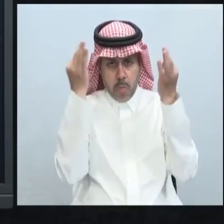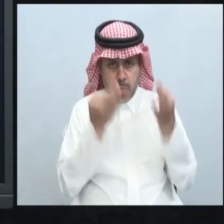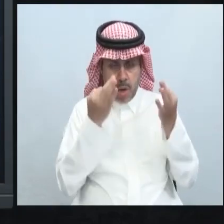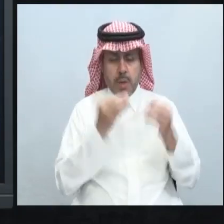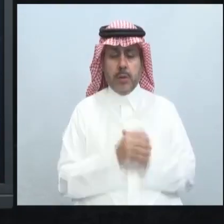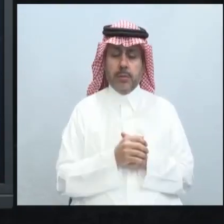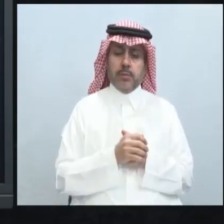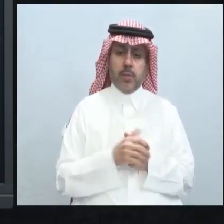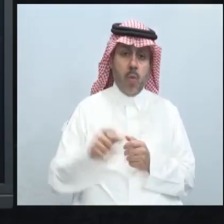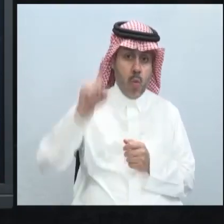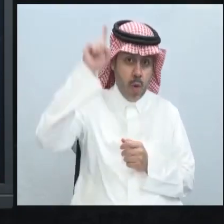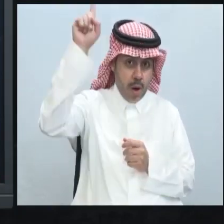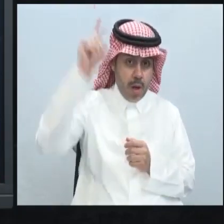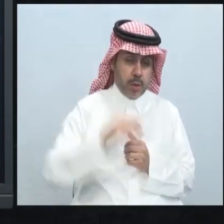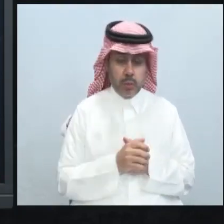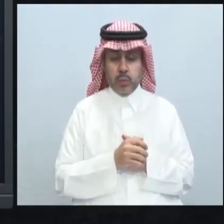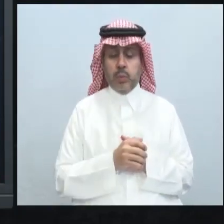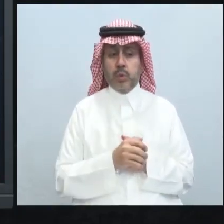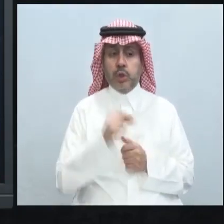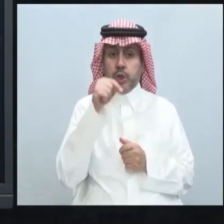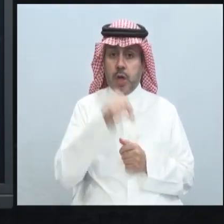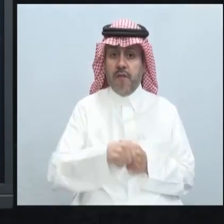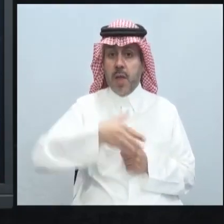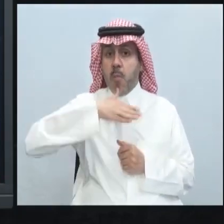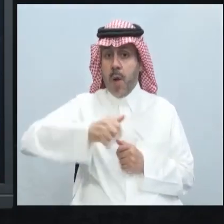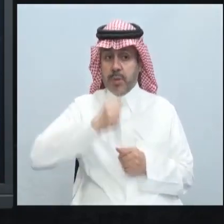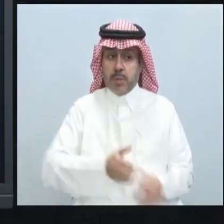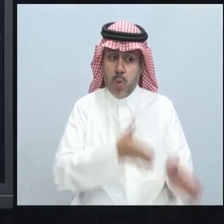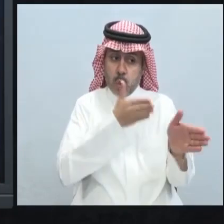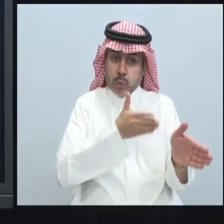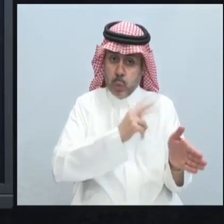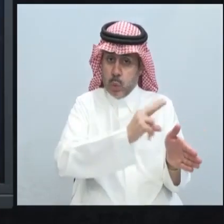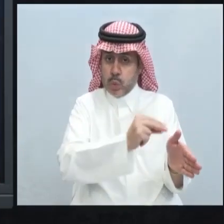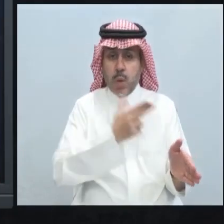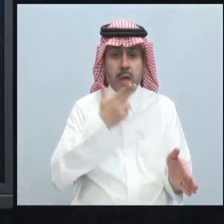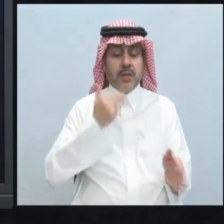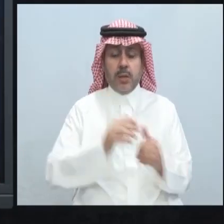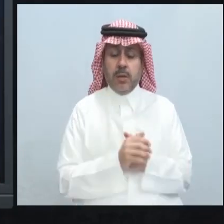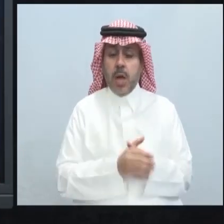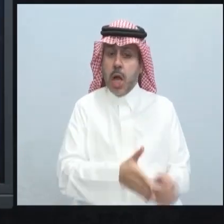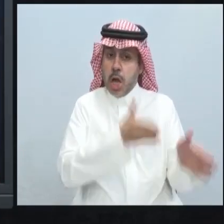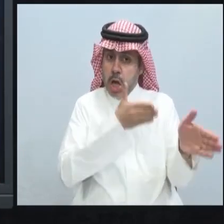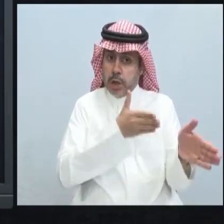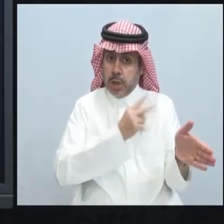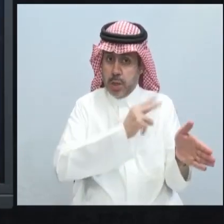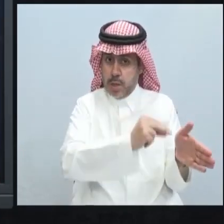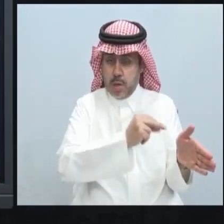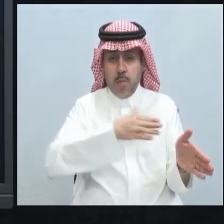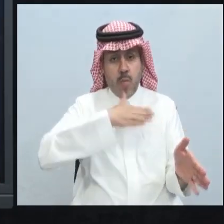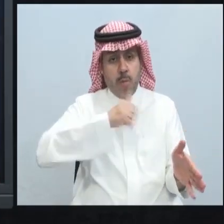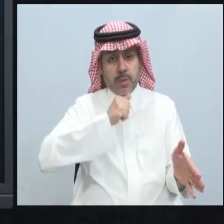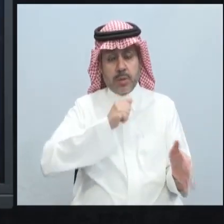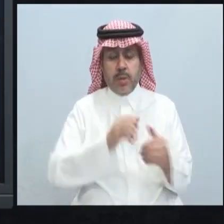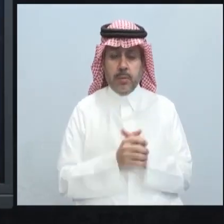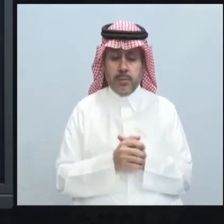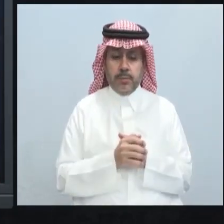جعل لنا في رسول الله اسوه حسنه فنحن نقتدي بالنبي صلى الله عليه وسلم